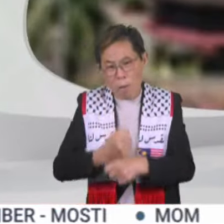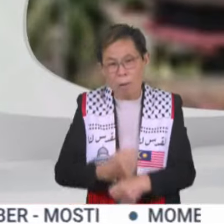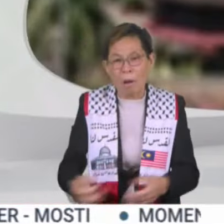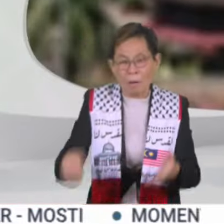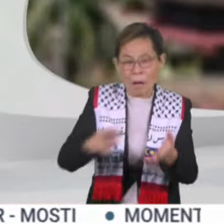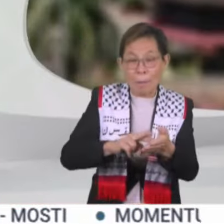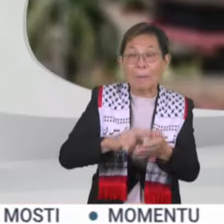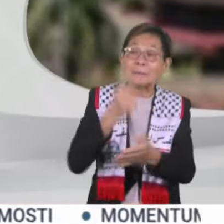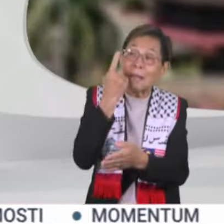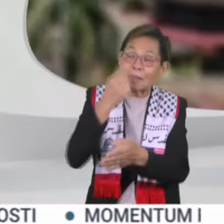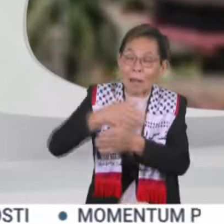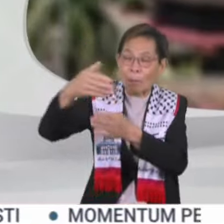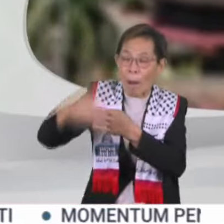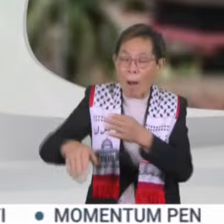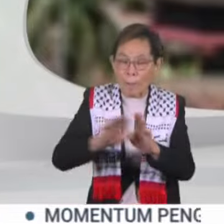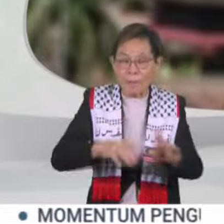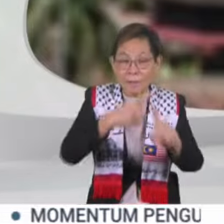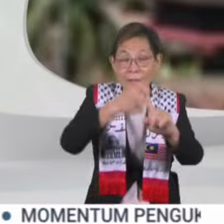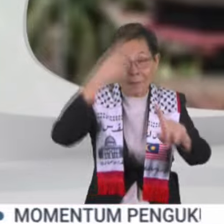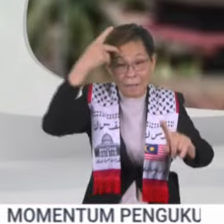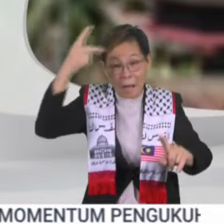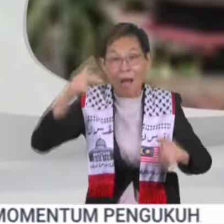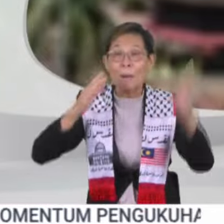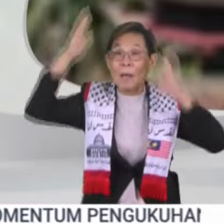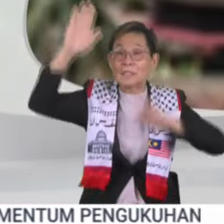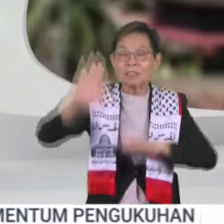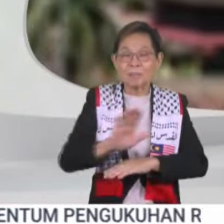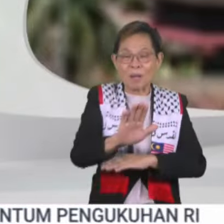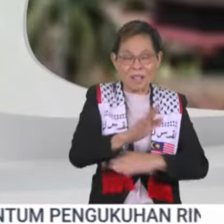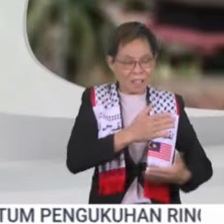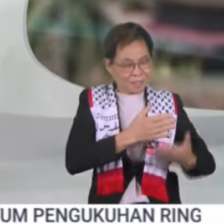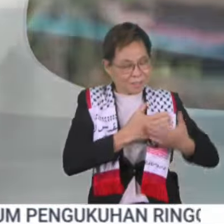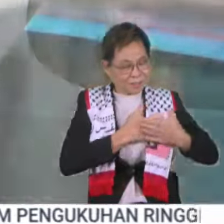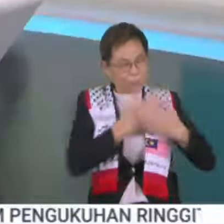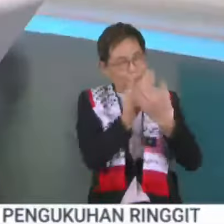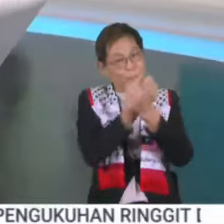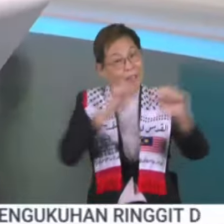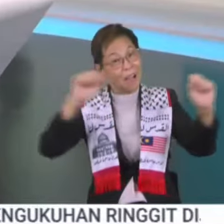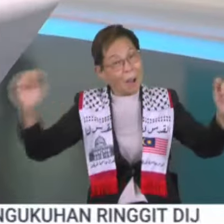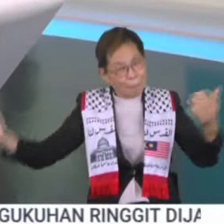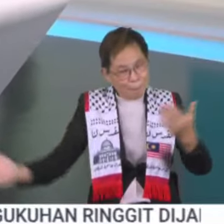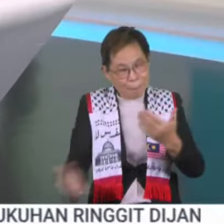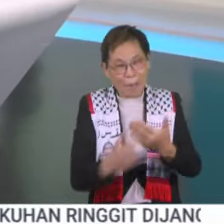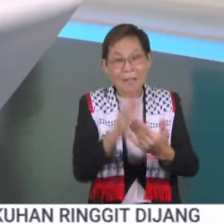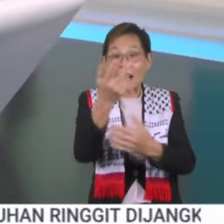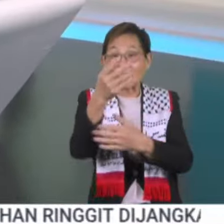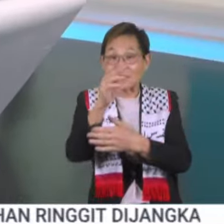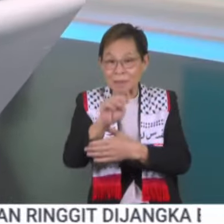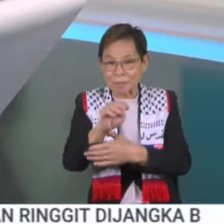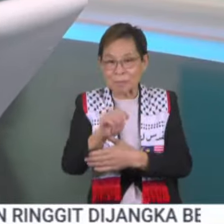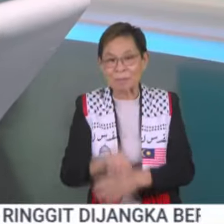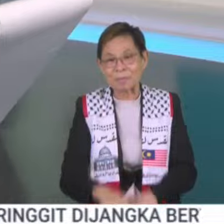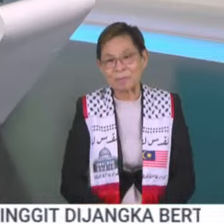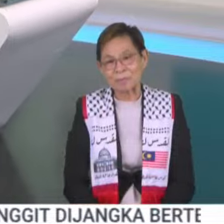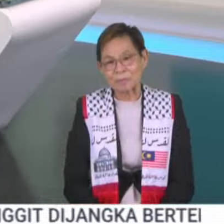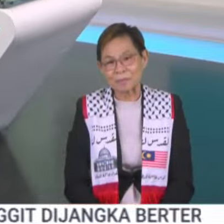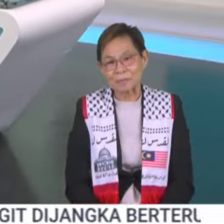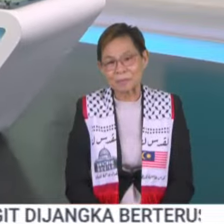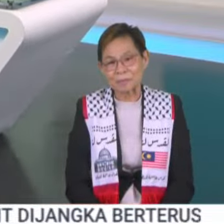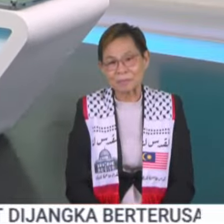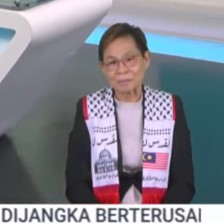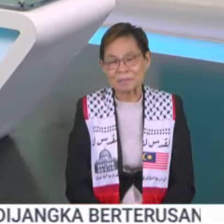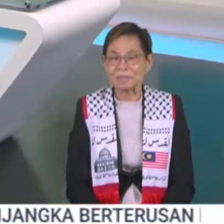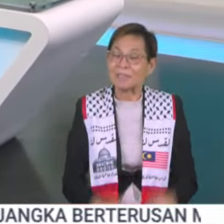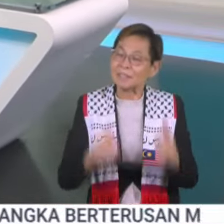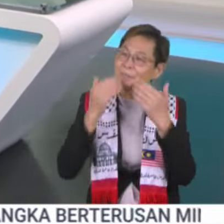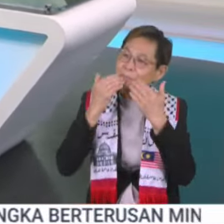Baiklah, laporan itu tadi mengakhiri perkembangan dari Kelantan. Malaysia Madani Jiwa Merdeka kembali ke Angkasa Puri Kota Media.